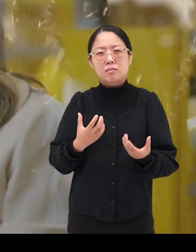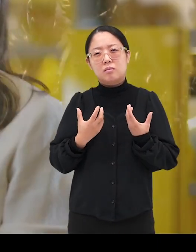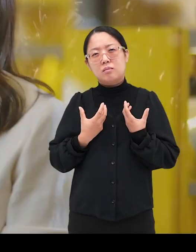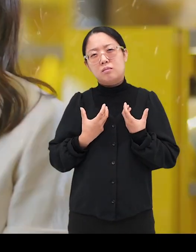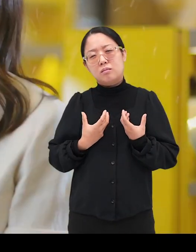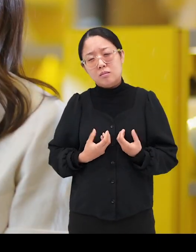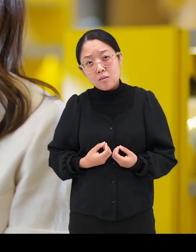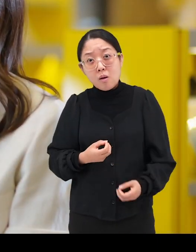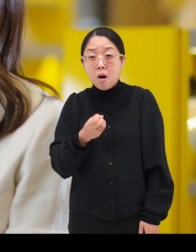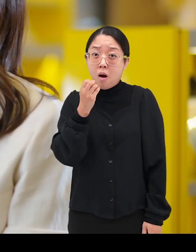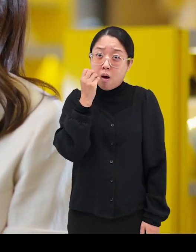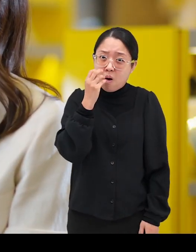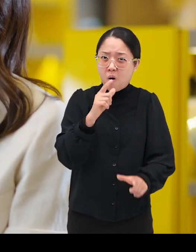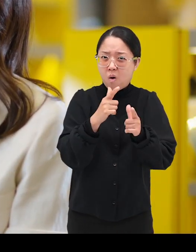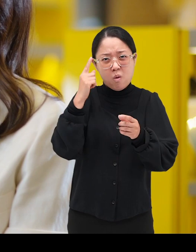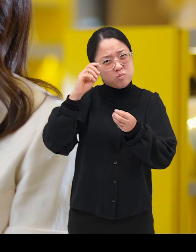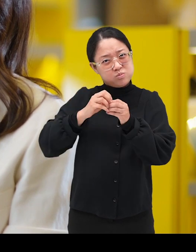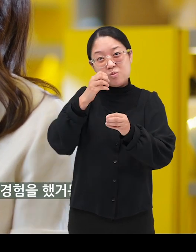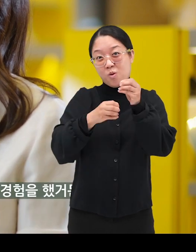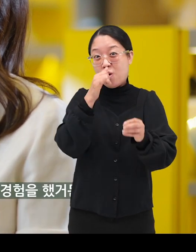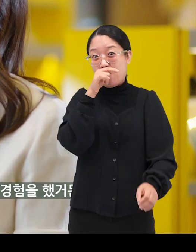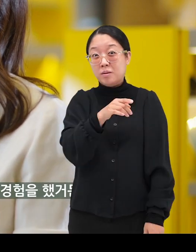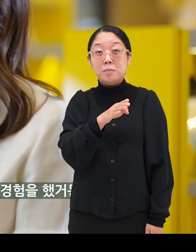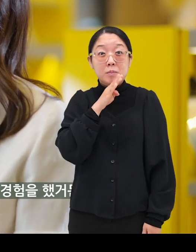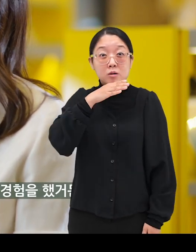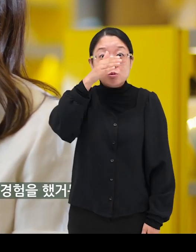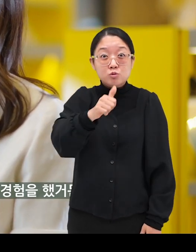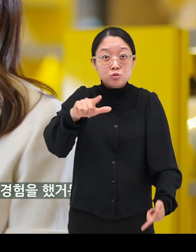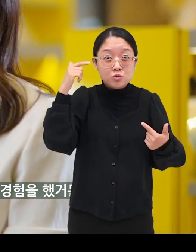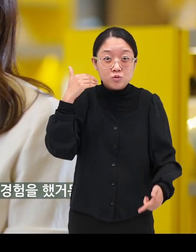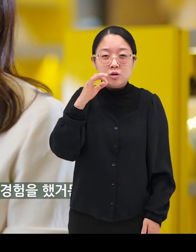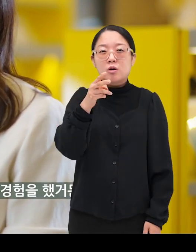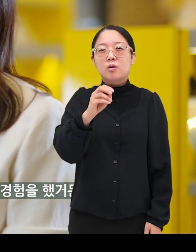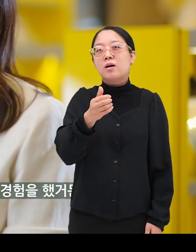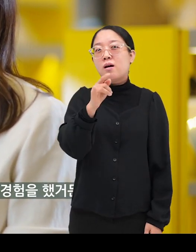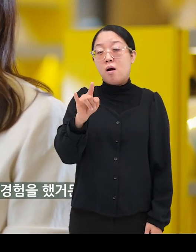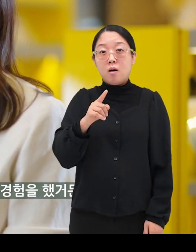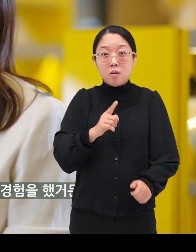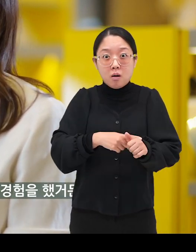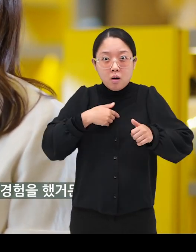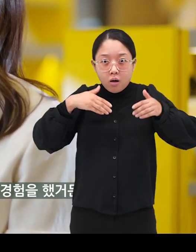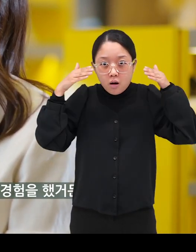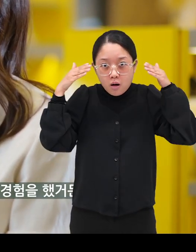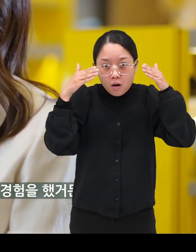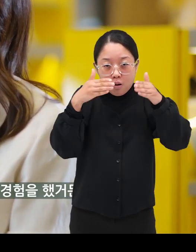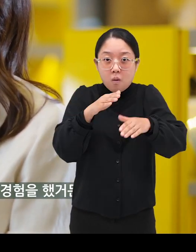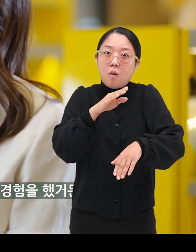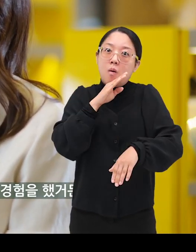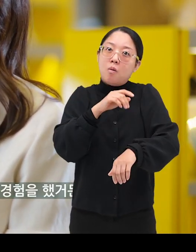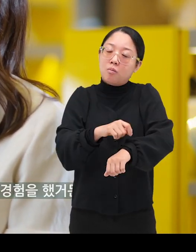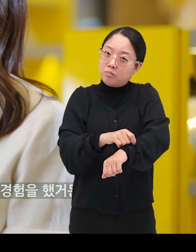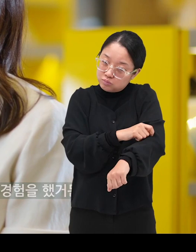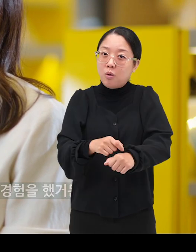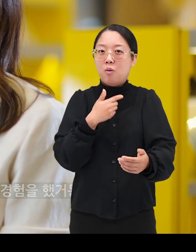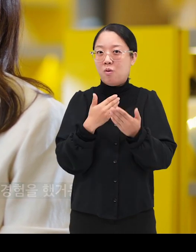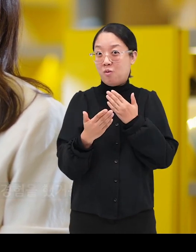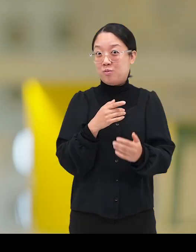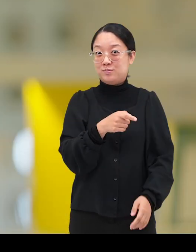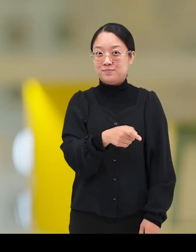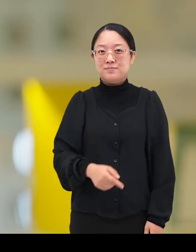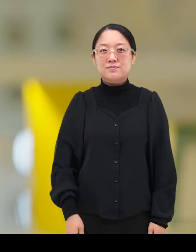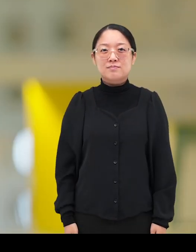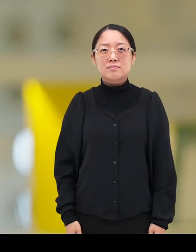좀 신비롭기도 하고 그런 소설인데, 거기 주인공 영혜라는 인물에 제가 완전히 몰입이 되는 그런 특별한 경험을